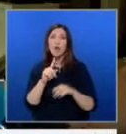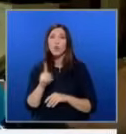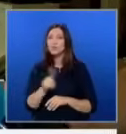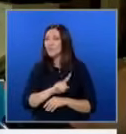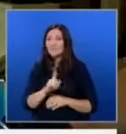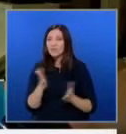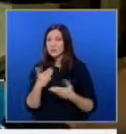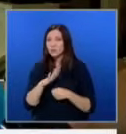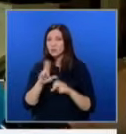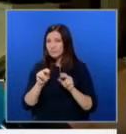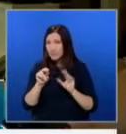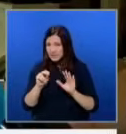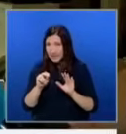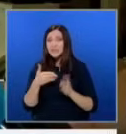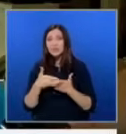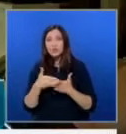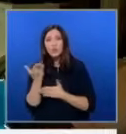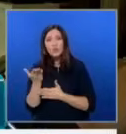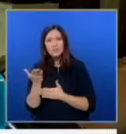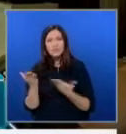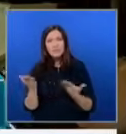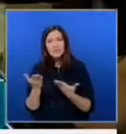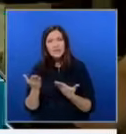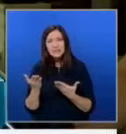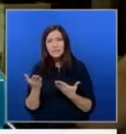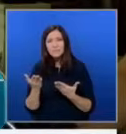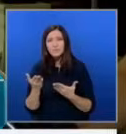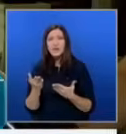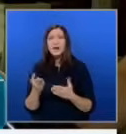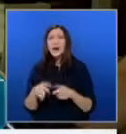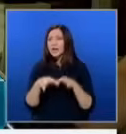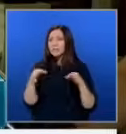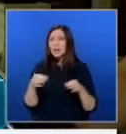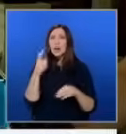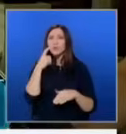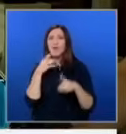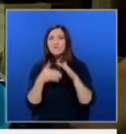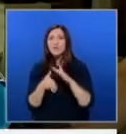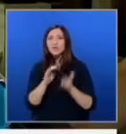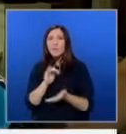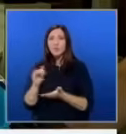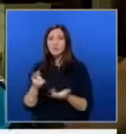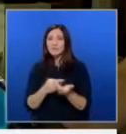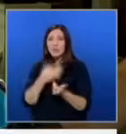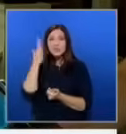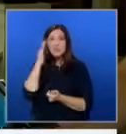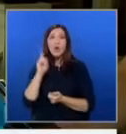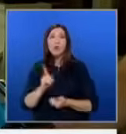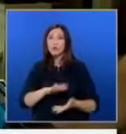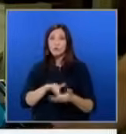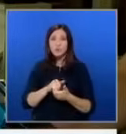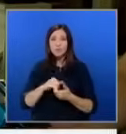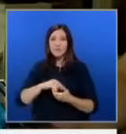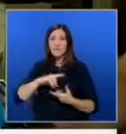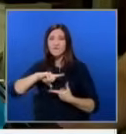не са и 80, тъй като те са размерно брутния вътрешен продукт на всяка една държава, която е съюзник в